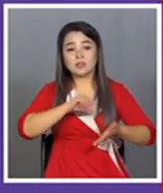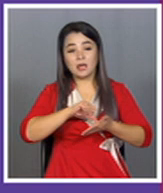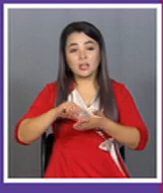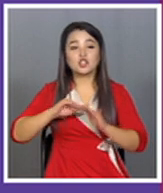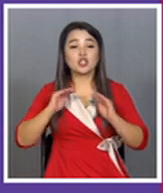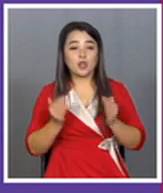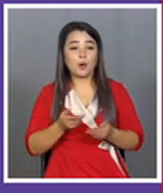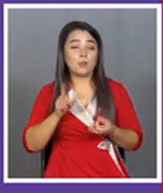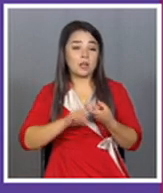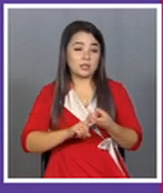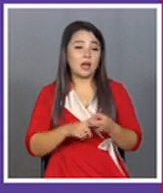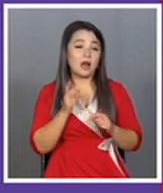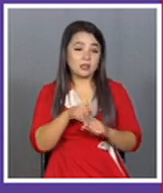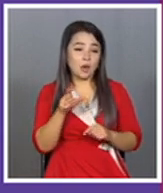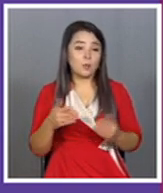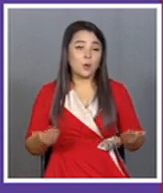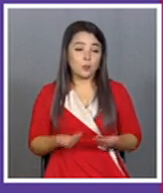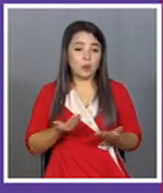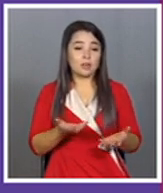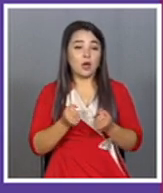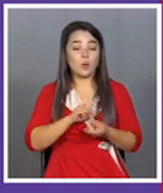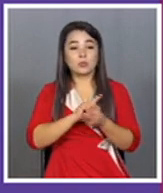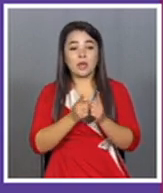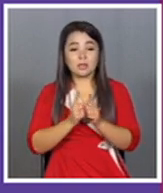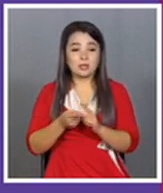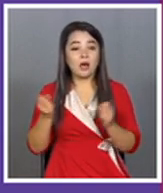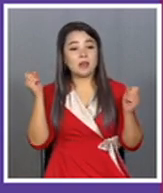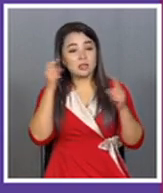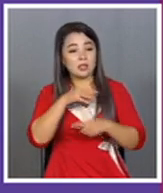байланысты адамдар өмірінде алған өзгерістерді